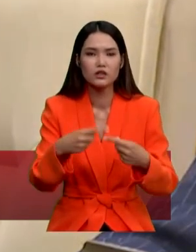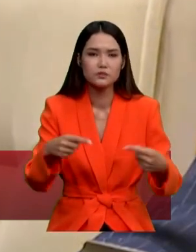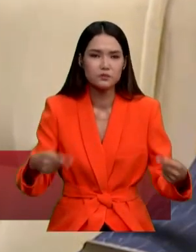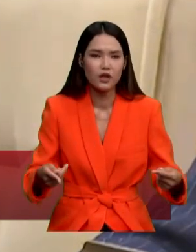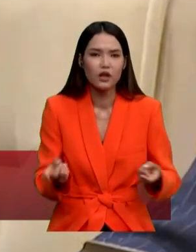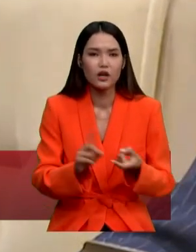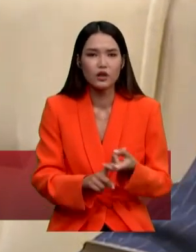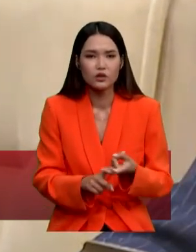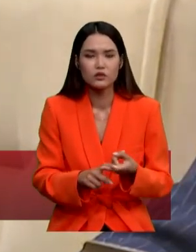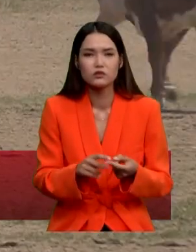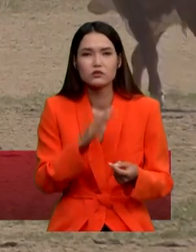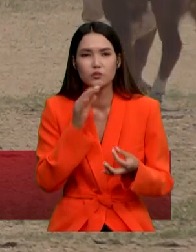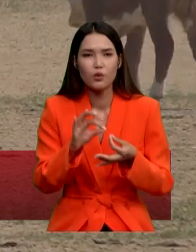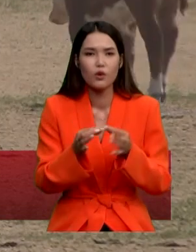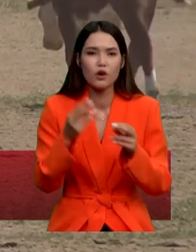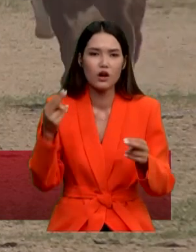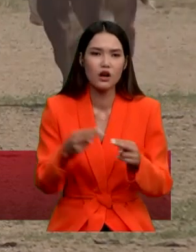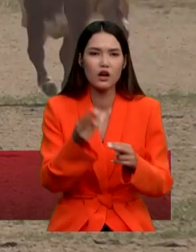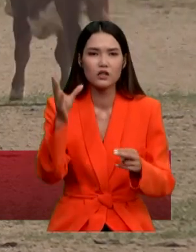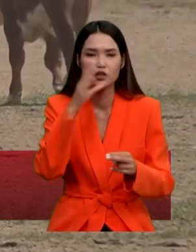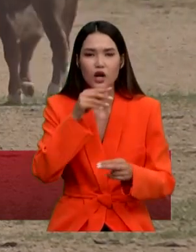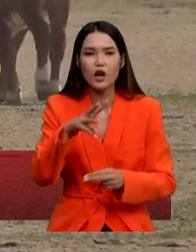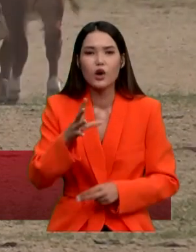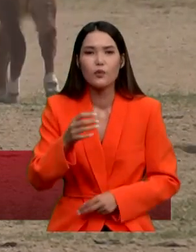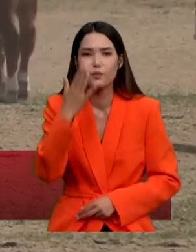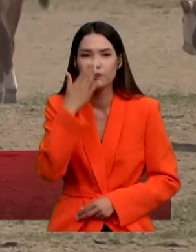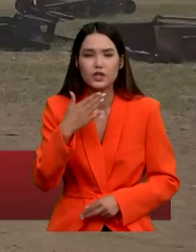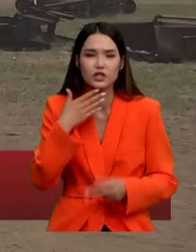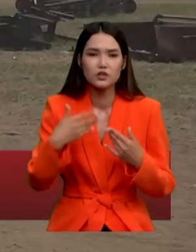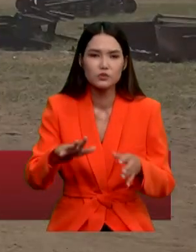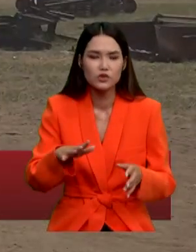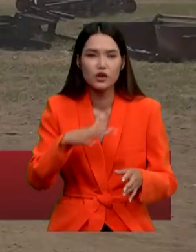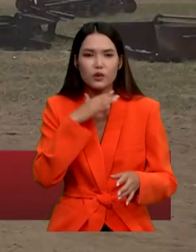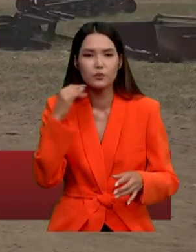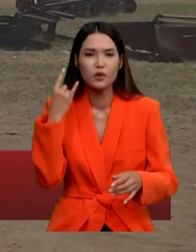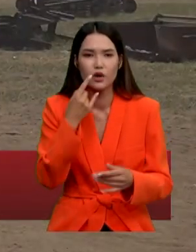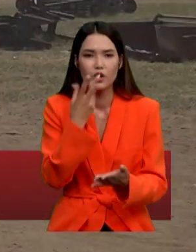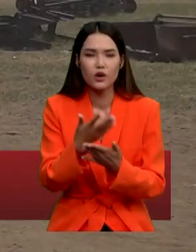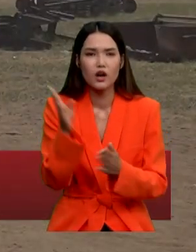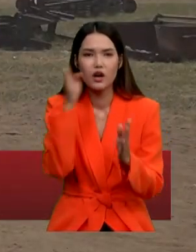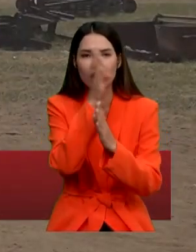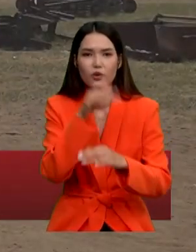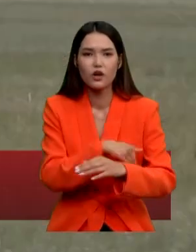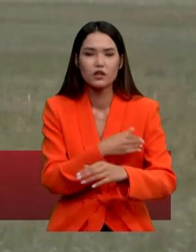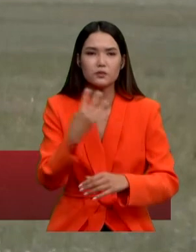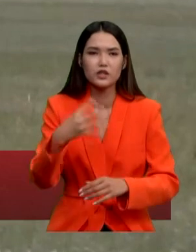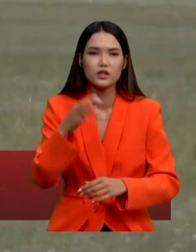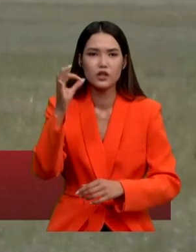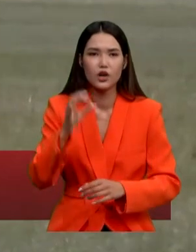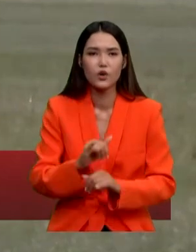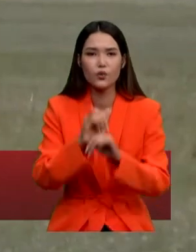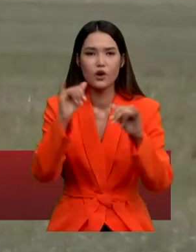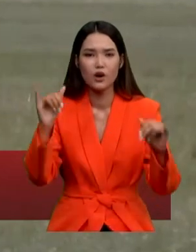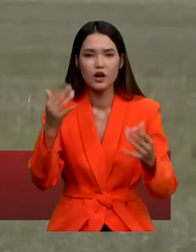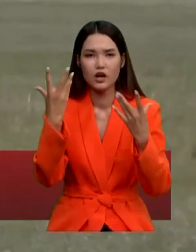популяциясына орасан зиян тигізіп отыр. Маусым шыққалы Павлодарды аптап ыстық қуырып тұр. Ауа температурасы плюс 40-тан асып кеткен күндер